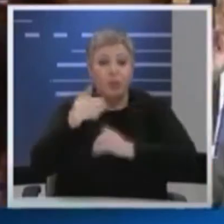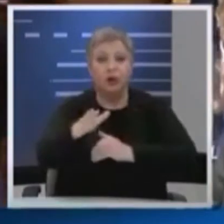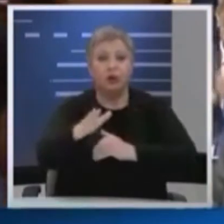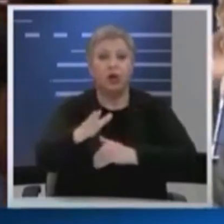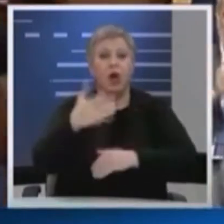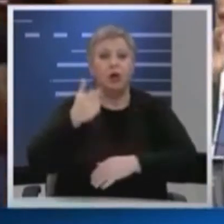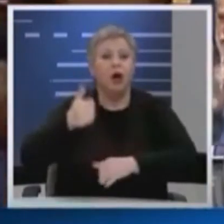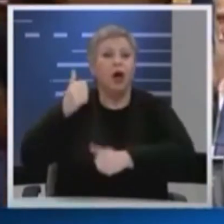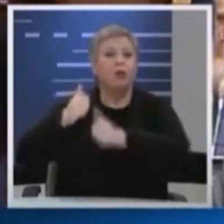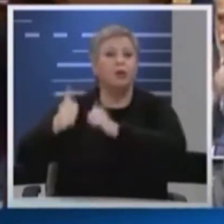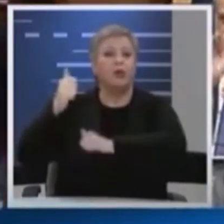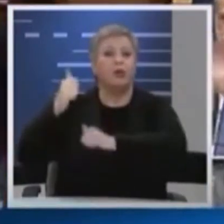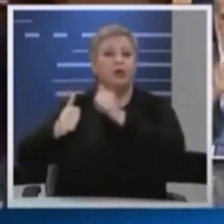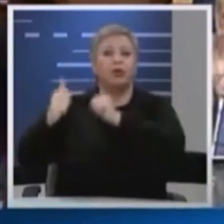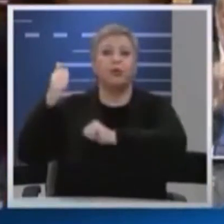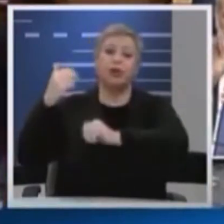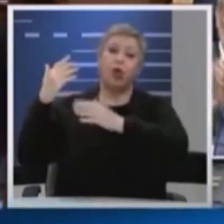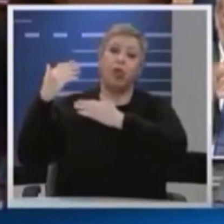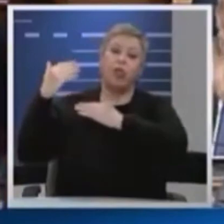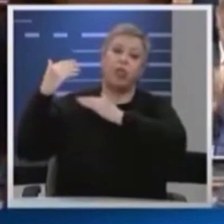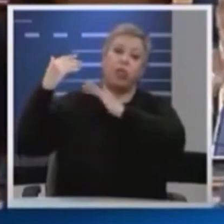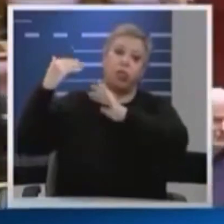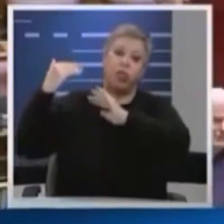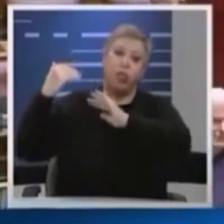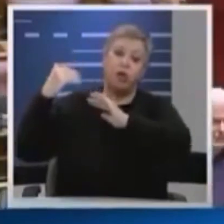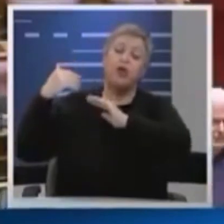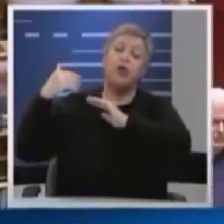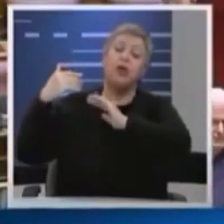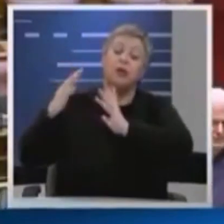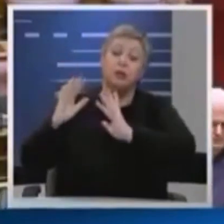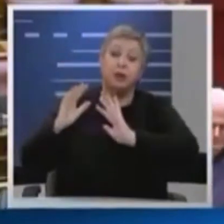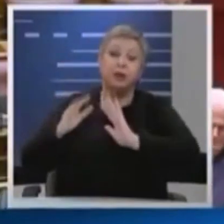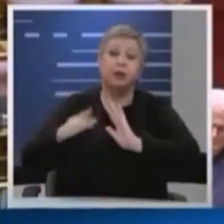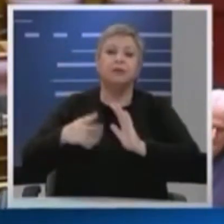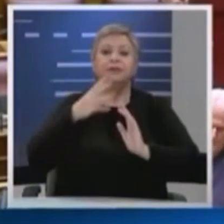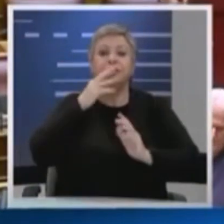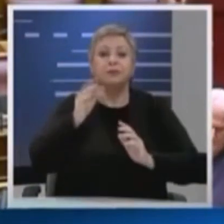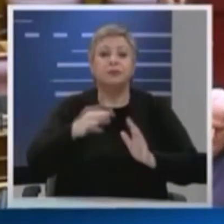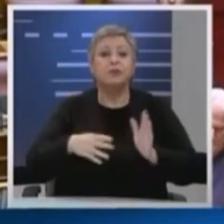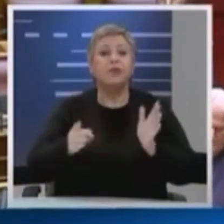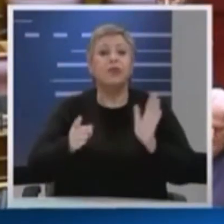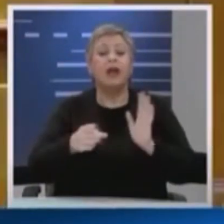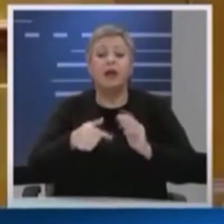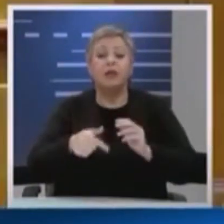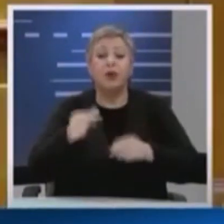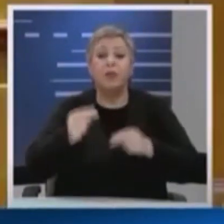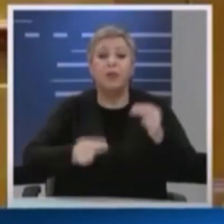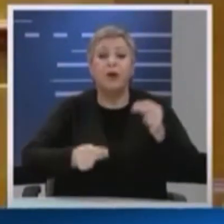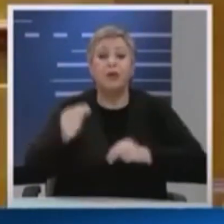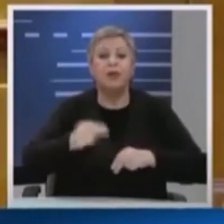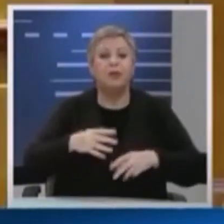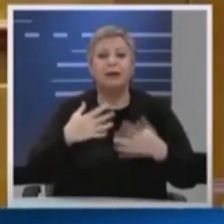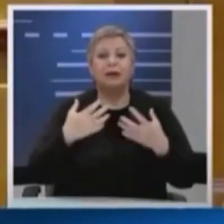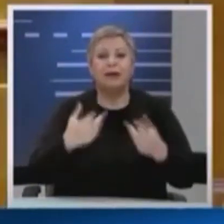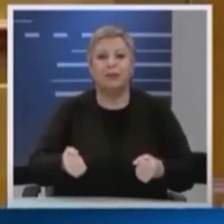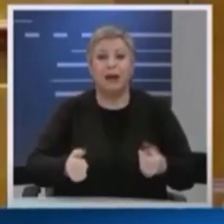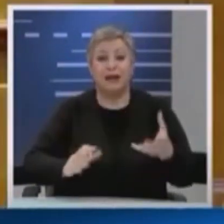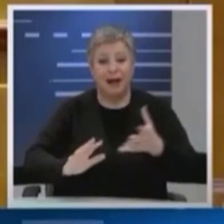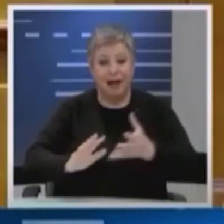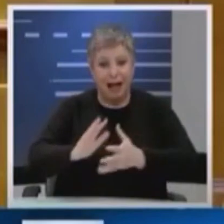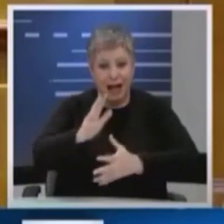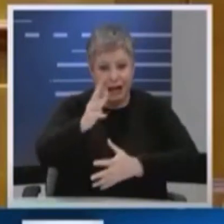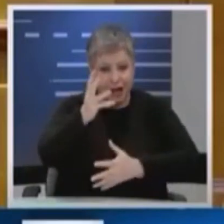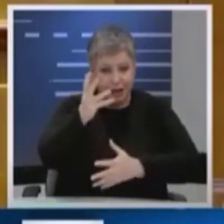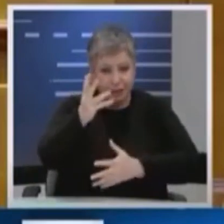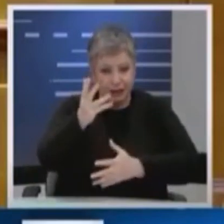Γι' αυτό το πρόβλημα της ανάπτυξης είναι κυρίως πρόβλημα δημοκρατίας. Χωρίς την ανασύνταξη